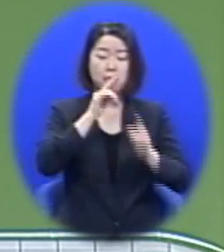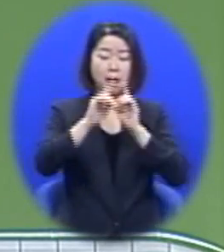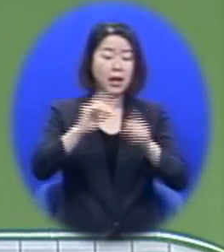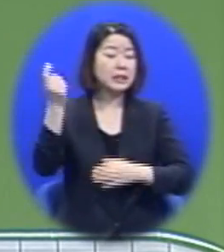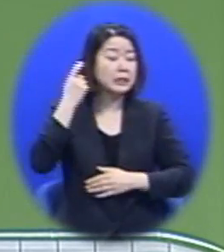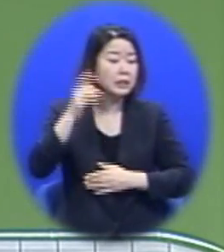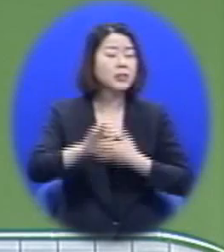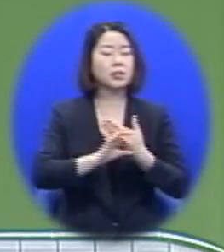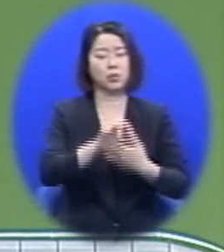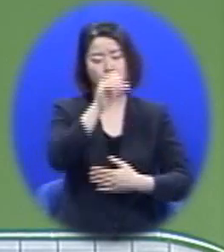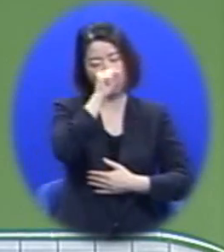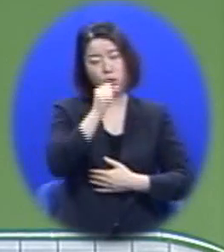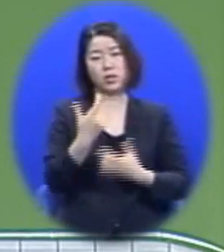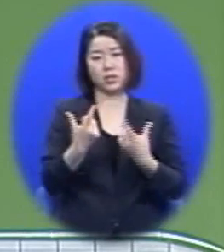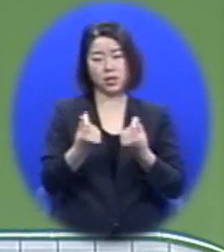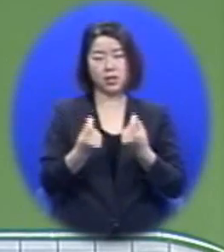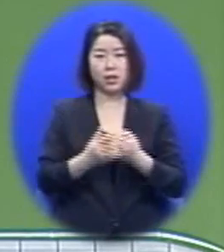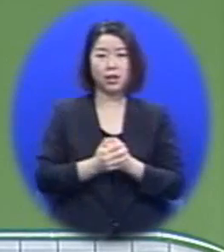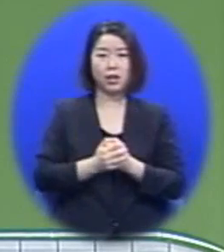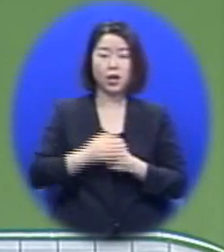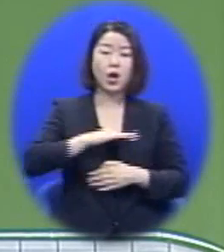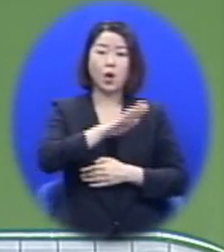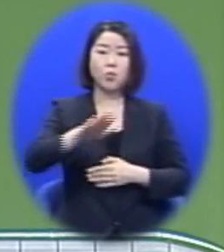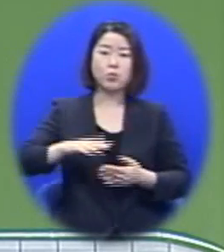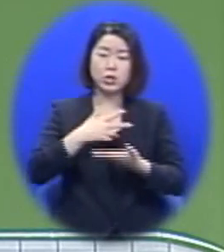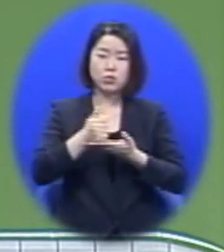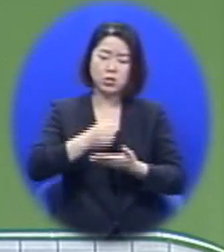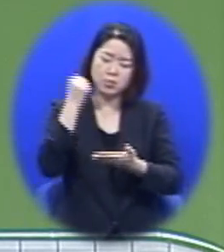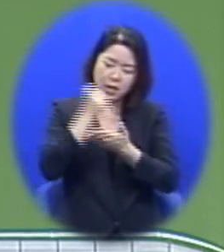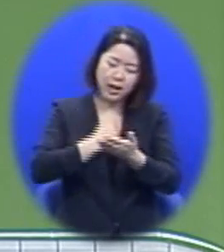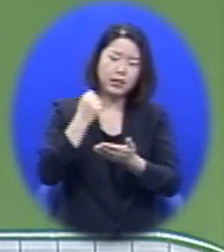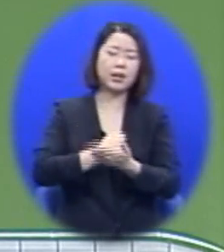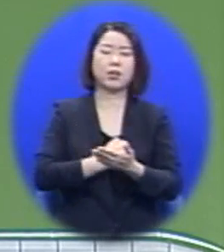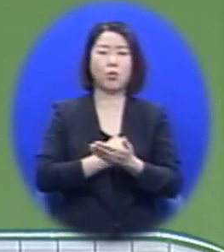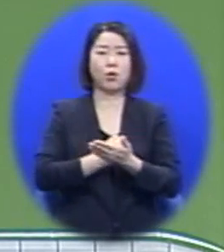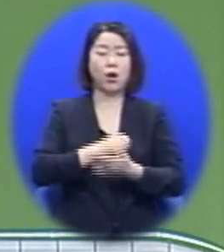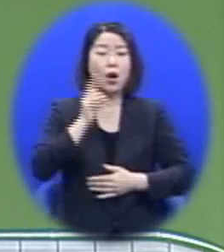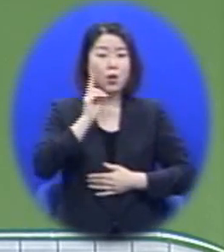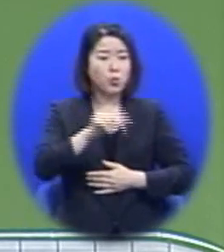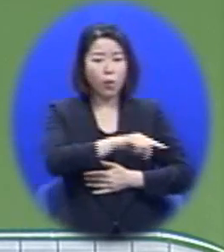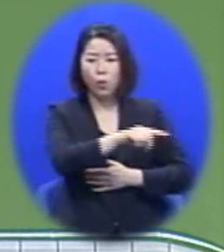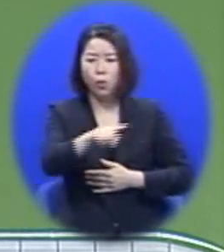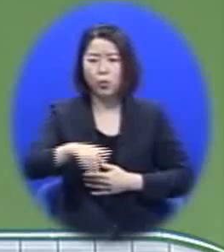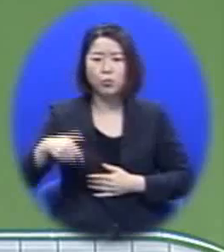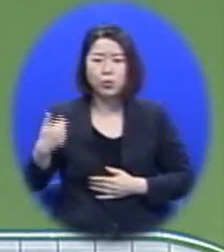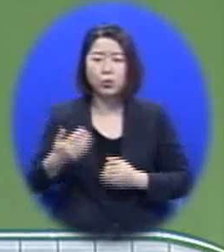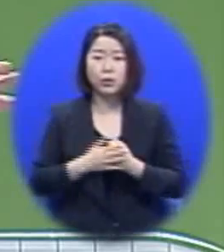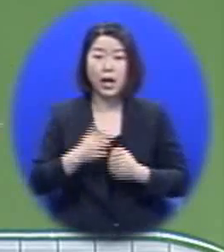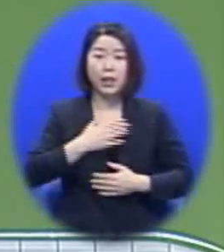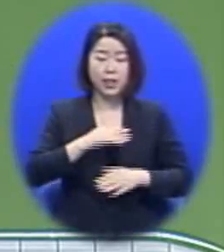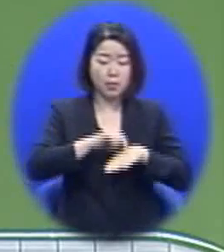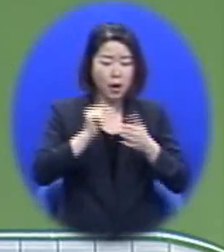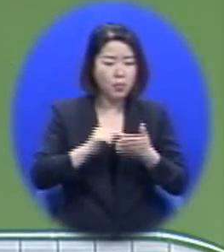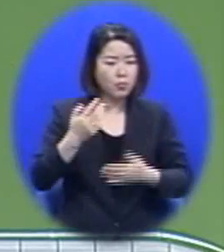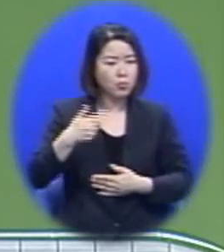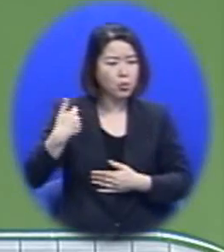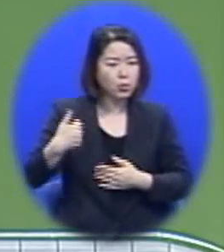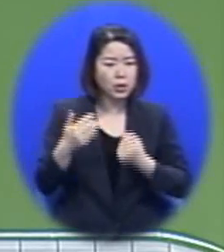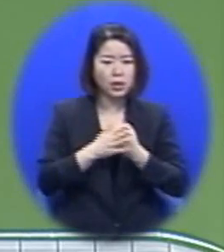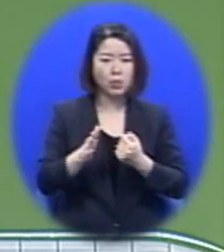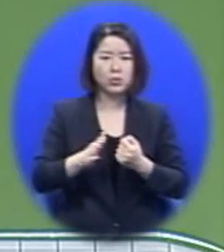것을. 우리 주님은 안타까우신 거예요. 너무 모르니까, 주님의 마음을 몰라도 너무 모르니까.